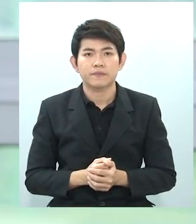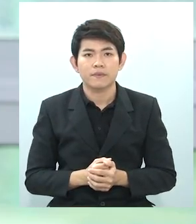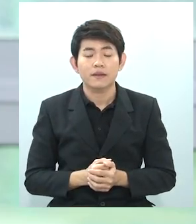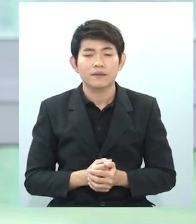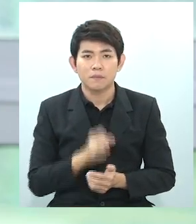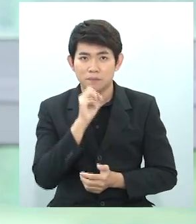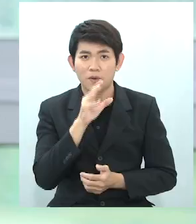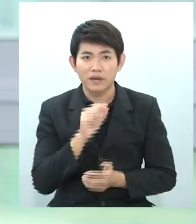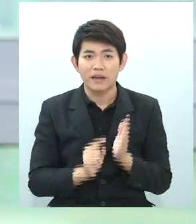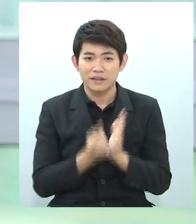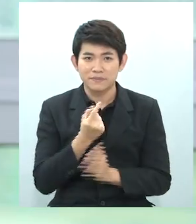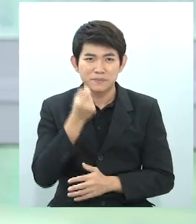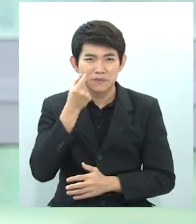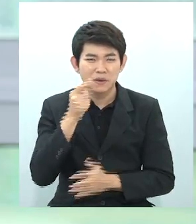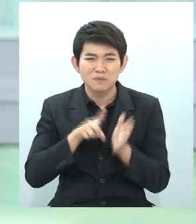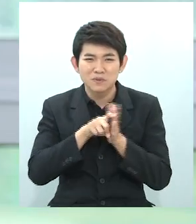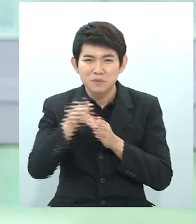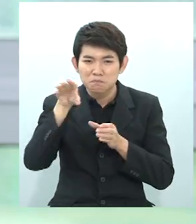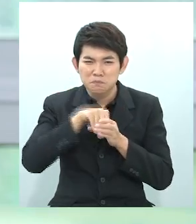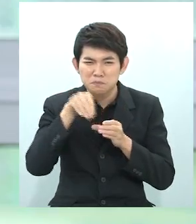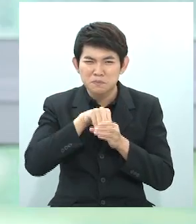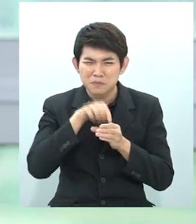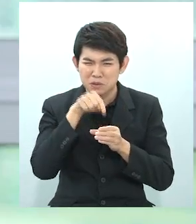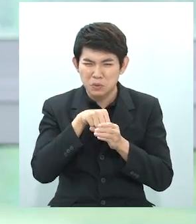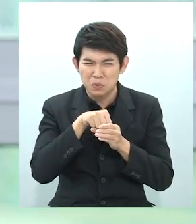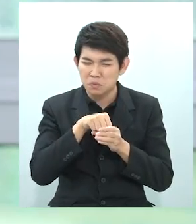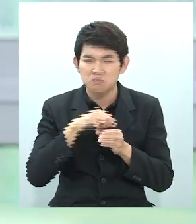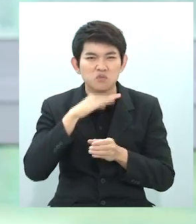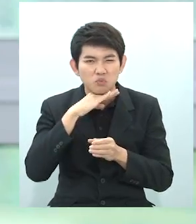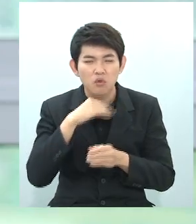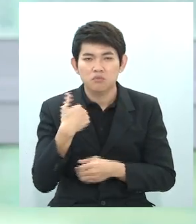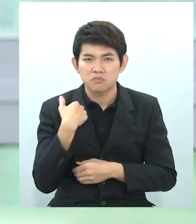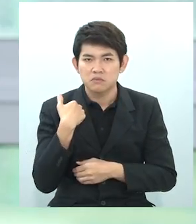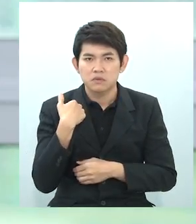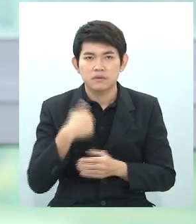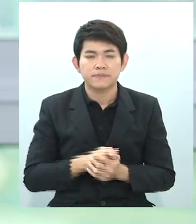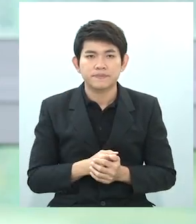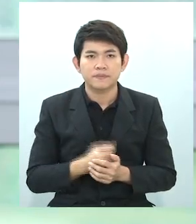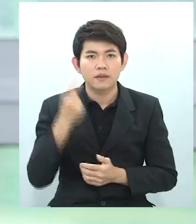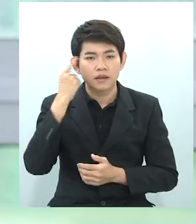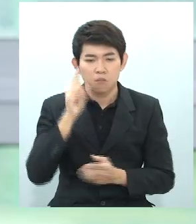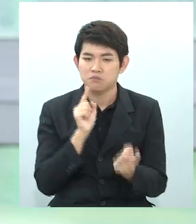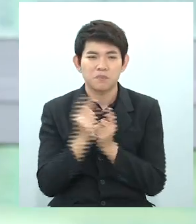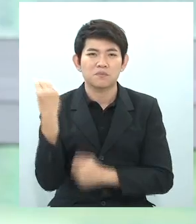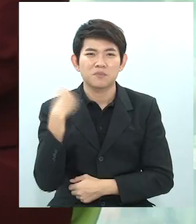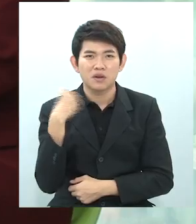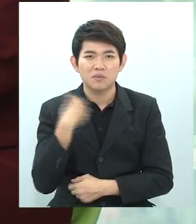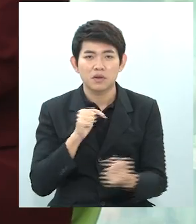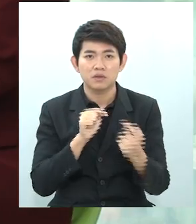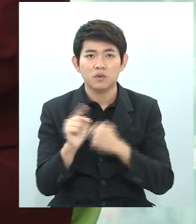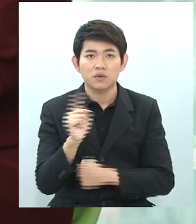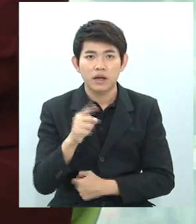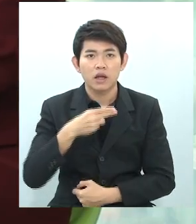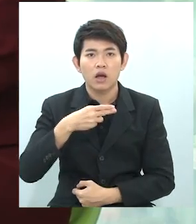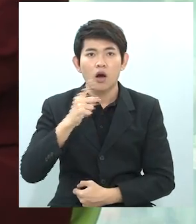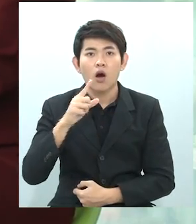าหนึ่งมันเริ่มจากการอุดตันนะคะแต่ว่าอุดตันได้จากอะไรบ้างนะคะจริงๆปัจจัยที่เจอบ่อยที่สุดก็เรื่องของฮอร์โม